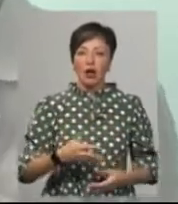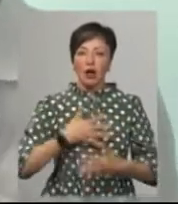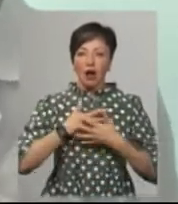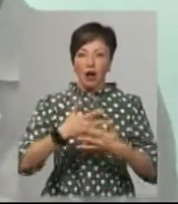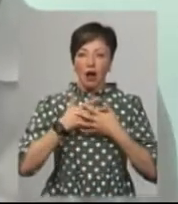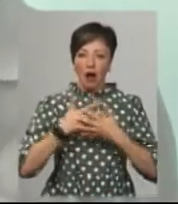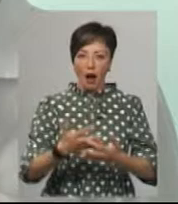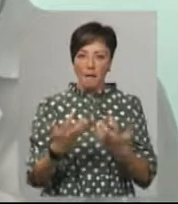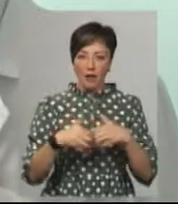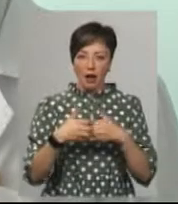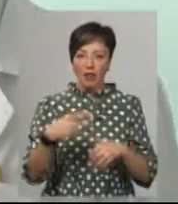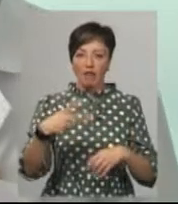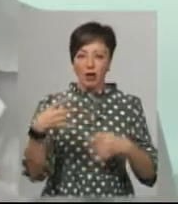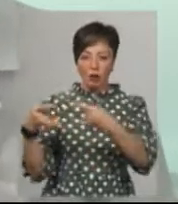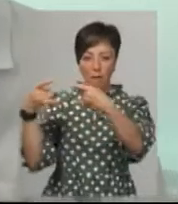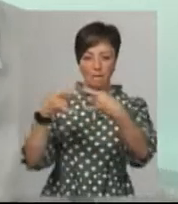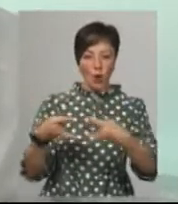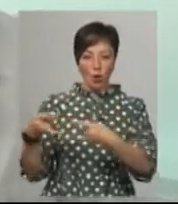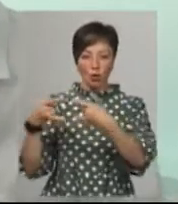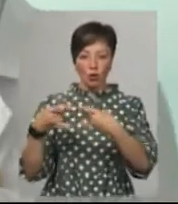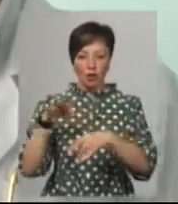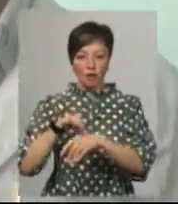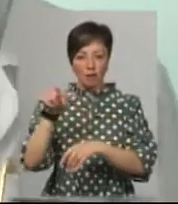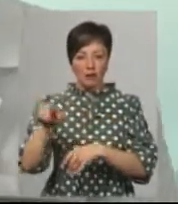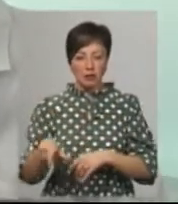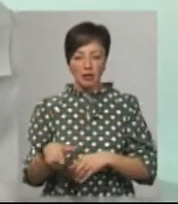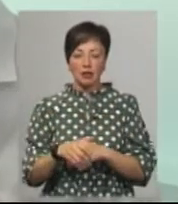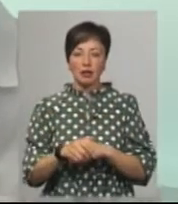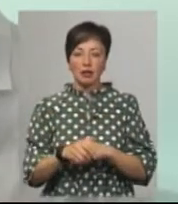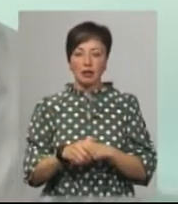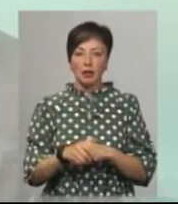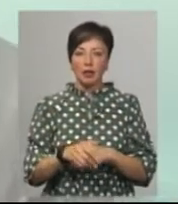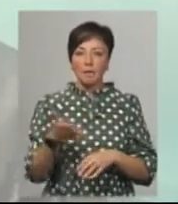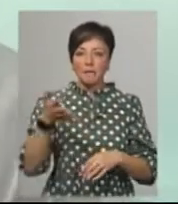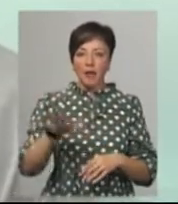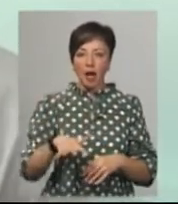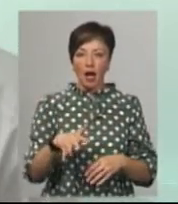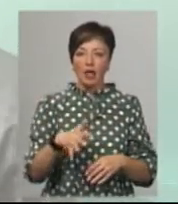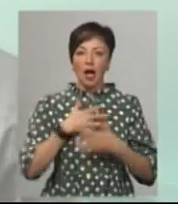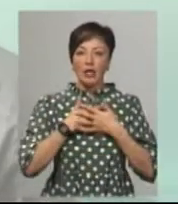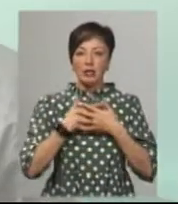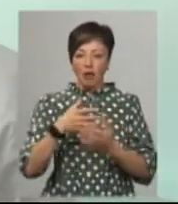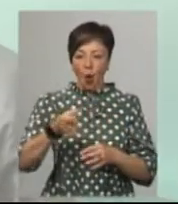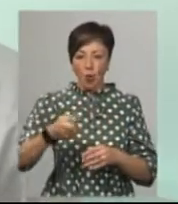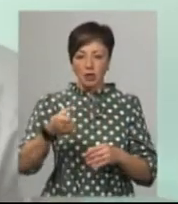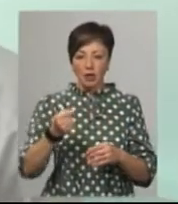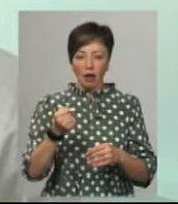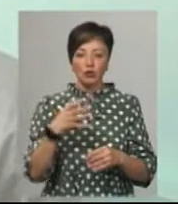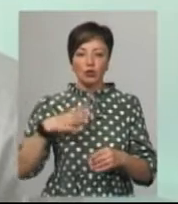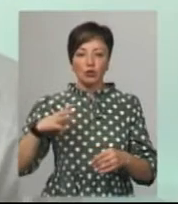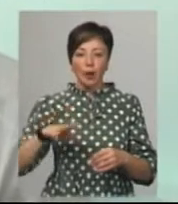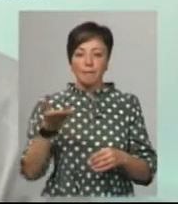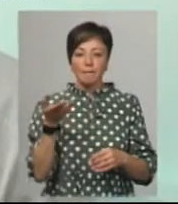20 моніторів пацієнта, 50 шприцевих насосів, 5 кисневих концентраторів, очікуємо ще